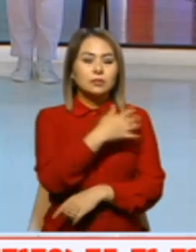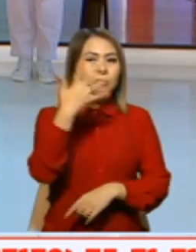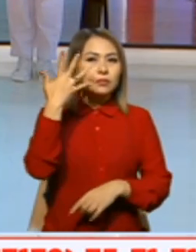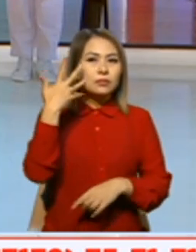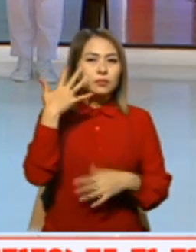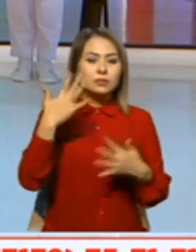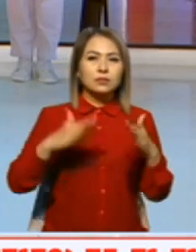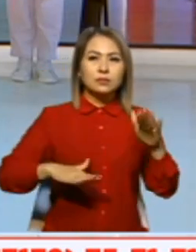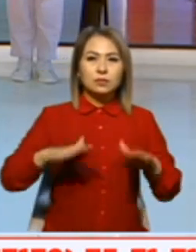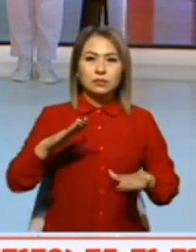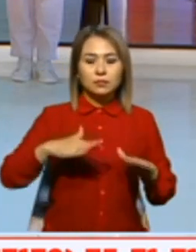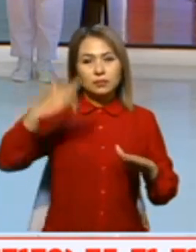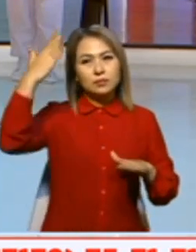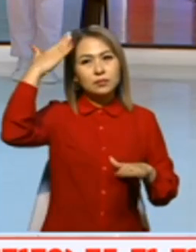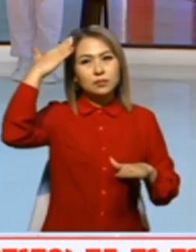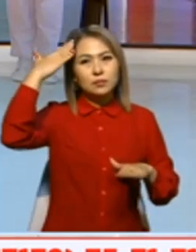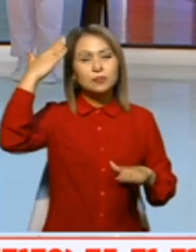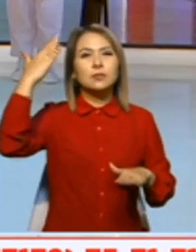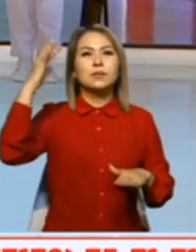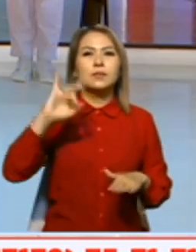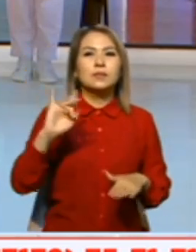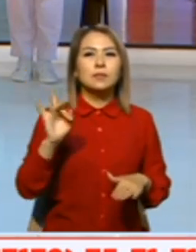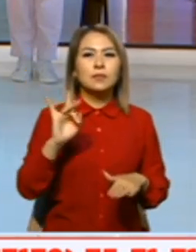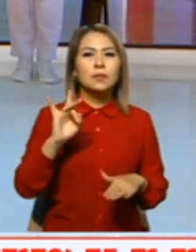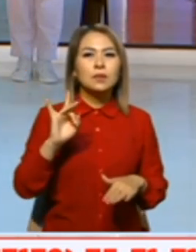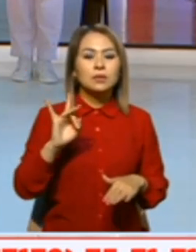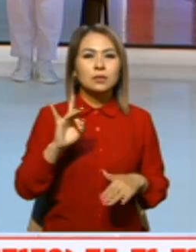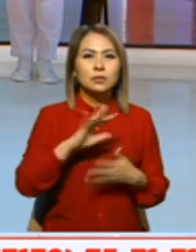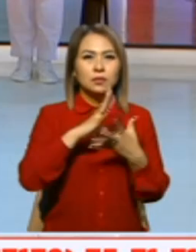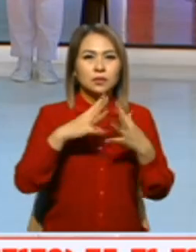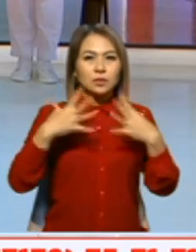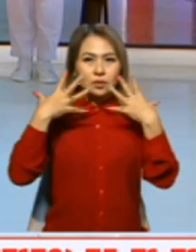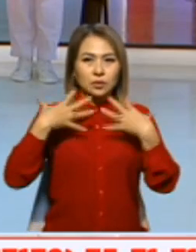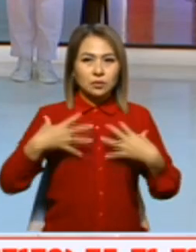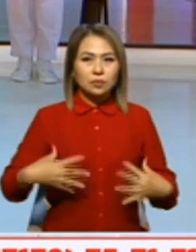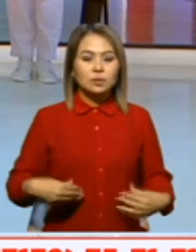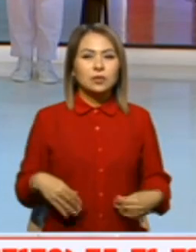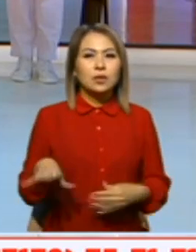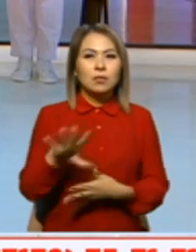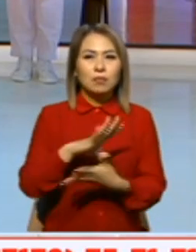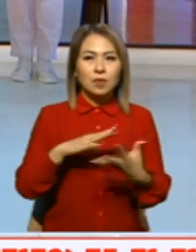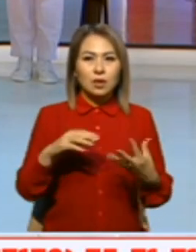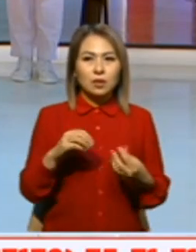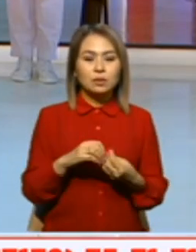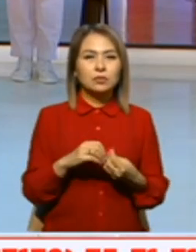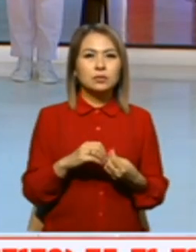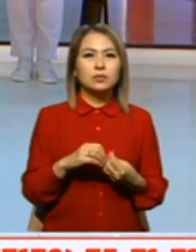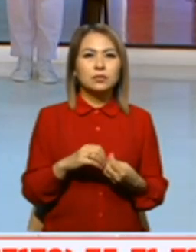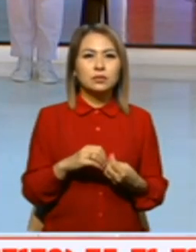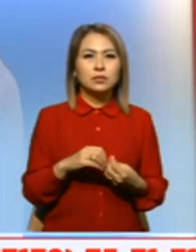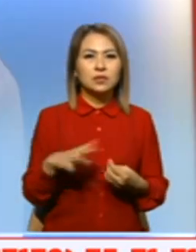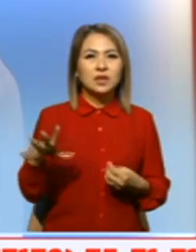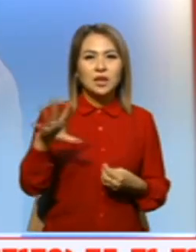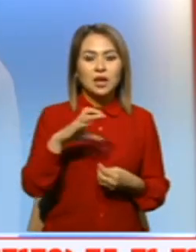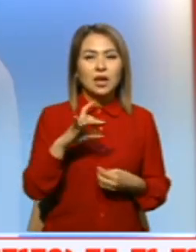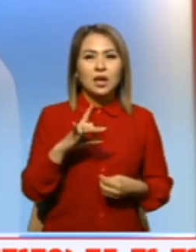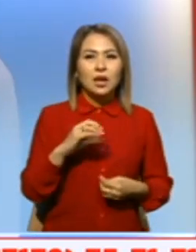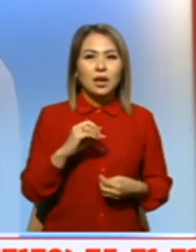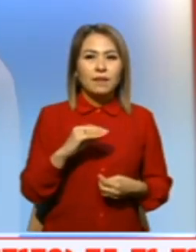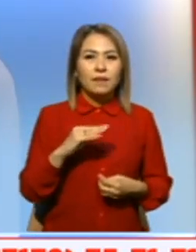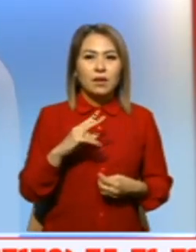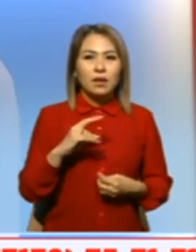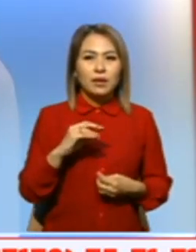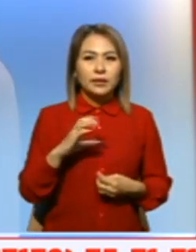баланың салмағы, бойы, басының көлемі, кеудесінің көлемі, барлығы, және бүкіл рефлекстерін